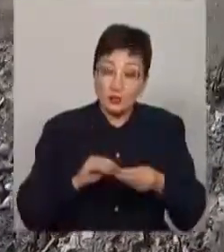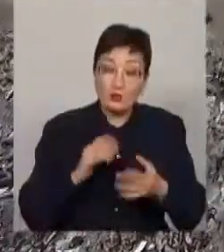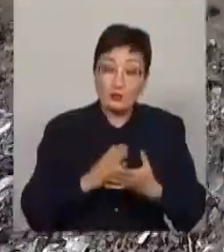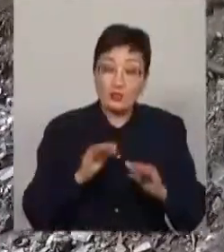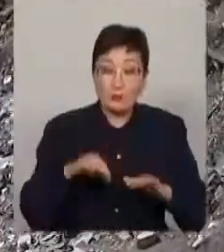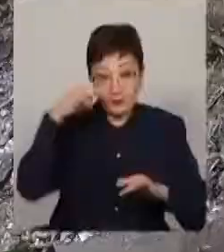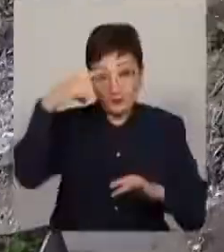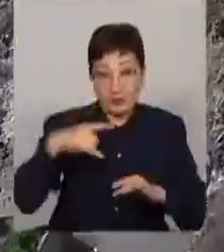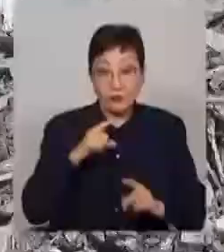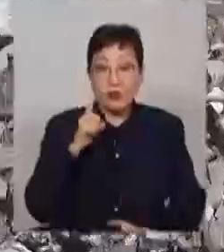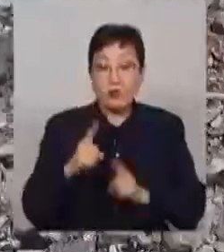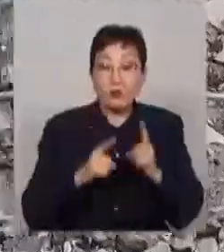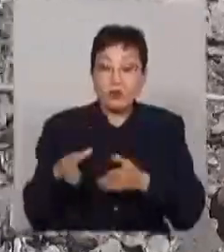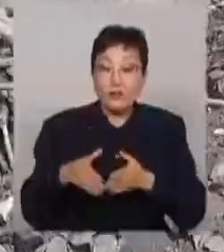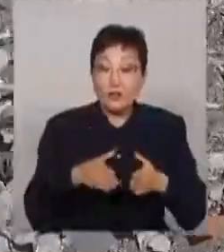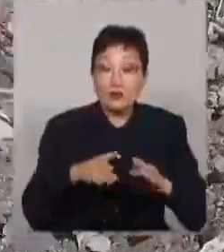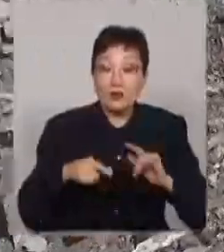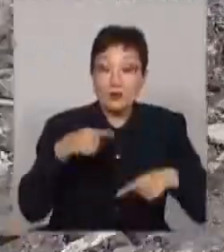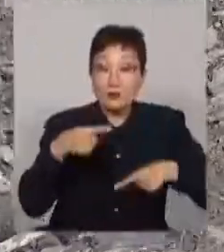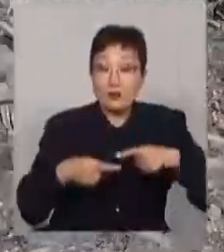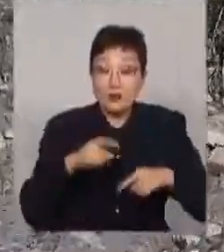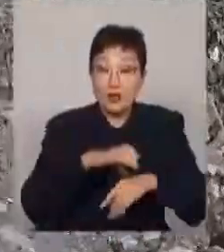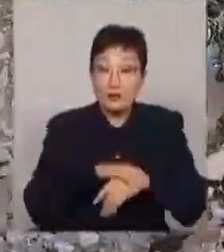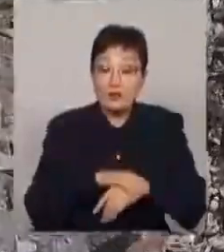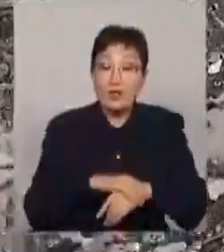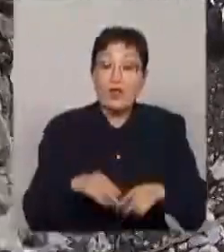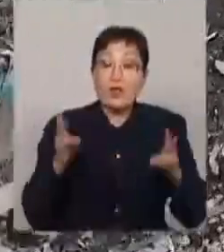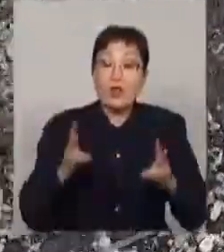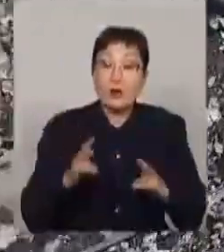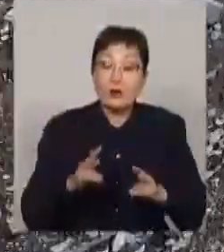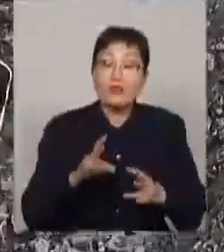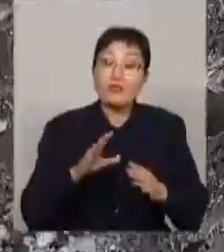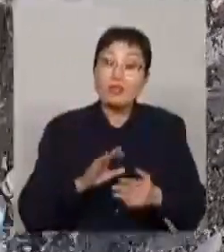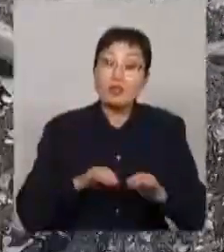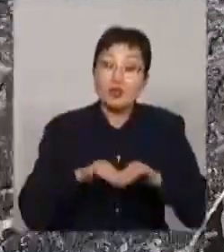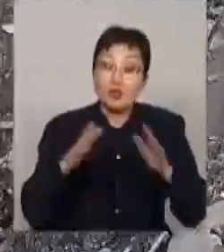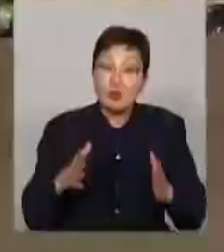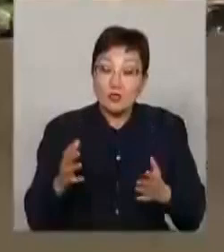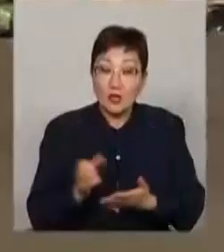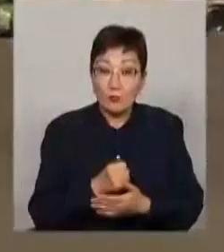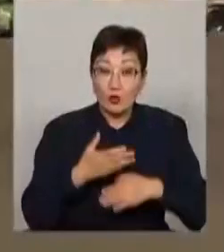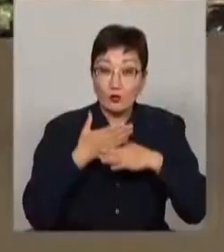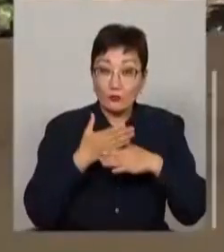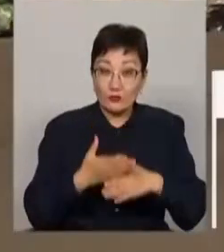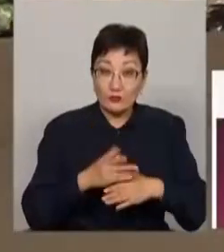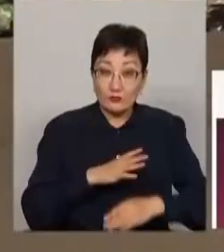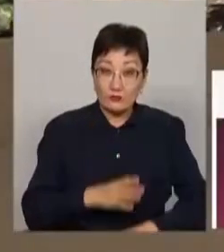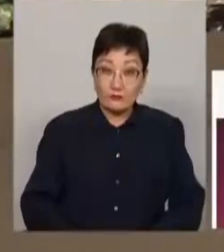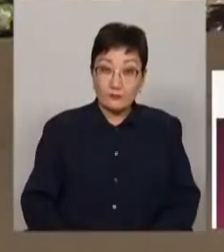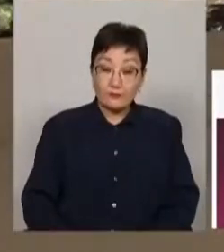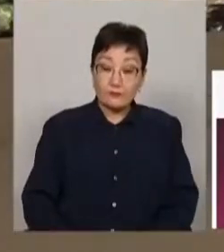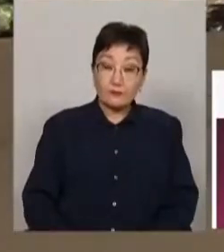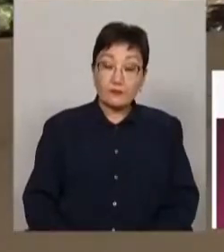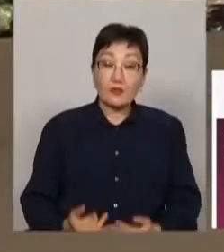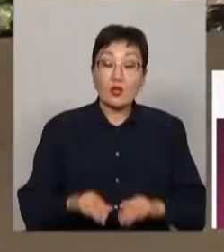Тек Қазақстан ғарыш сапары геопортал арқылы алынған деректер ғана апатты үйіндіні анықтауға көмектесіпті. Они полностью еще не